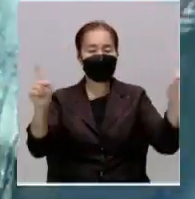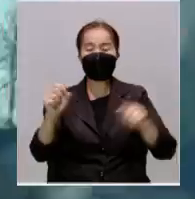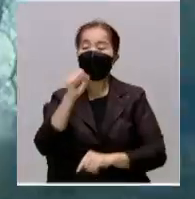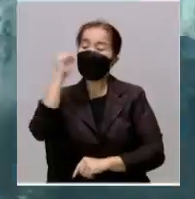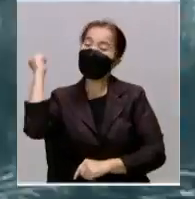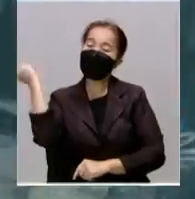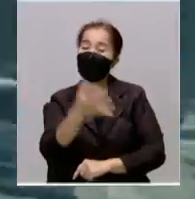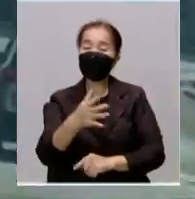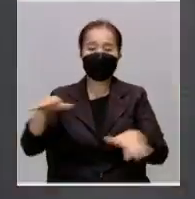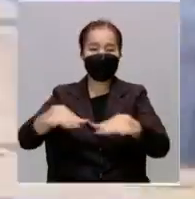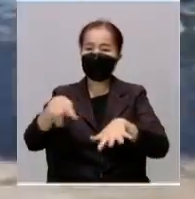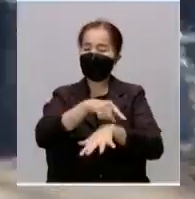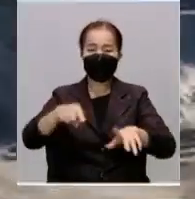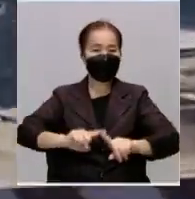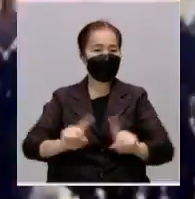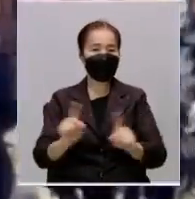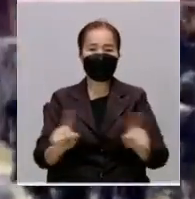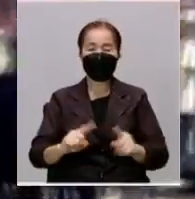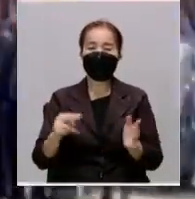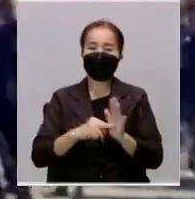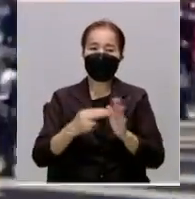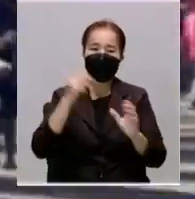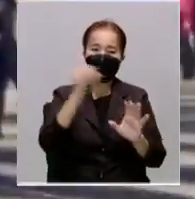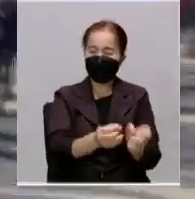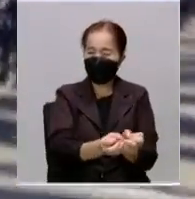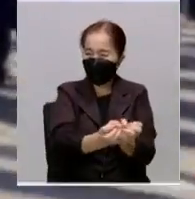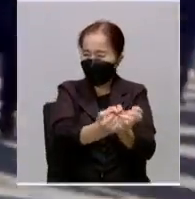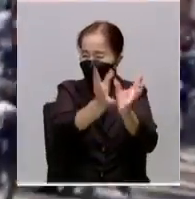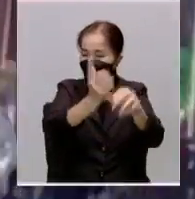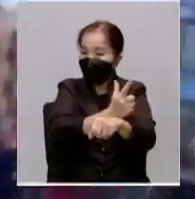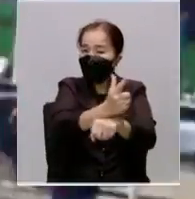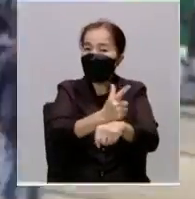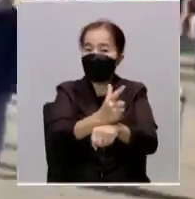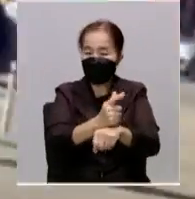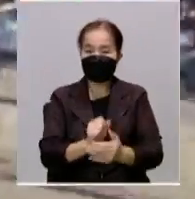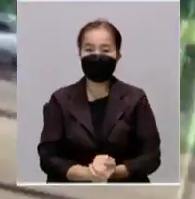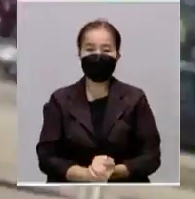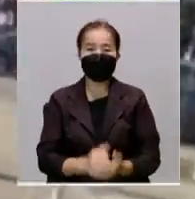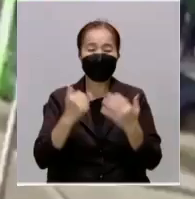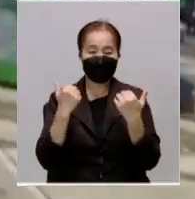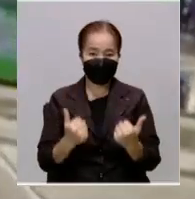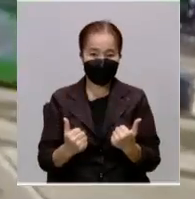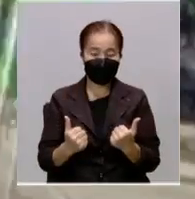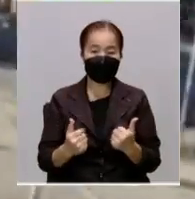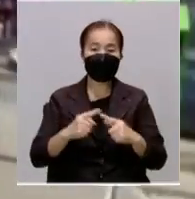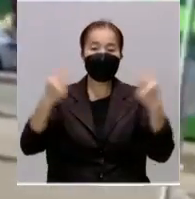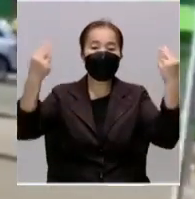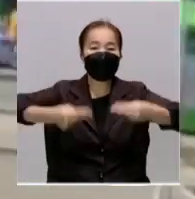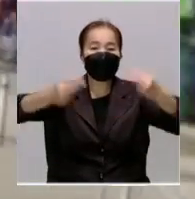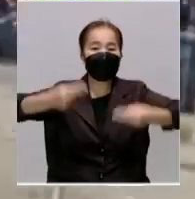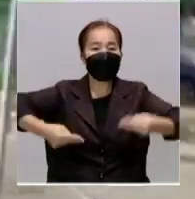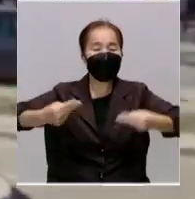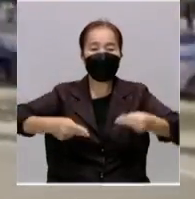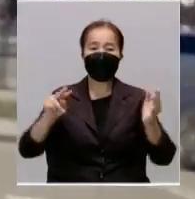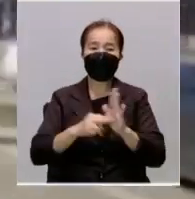ามารถสร้างขึ้นการระเบิดที่รุนแรงและยาวนานกว่าการระเบิดทั่วไปส่วนสถานการณ์สู้รบในยูเครนล่าสุดนี้ซึ่งเป็นการสู้รบครั้งใหญ่